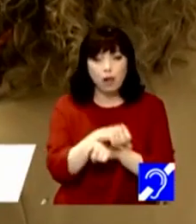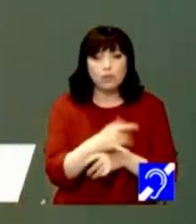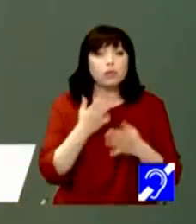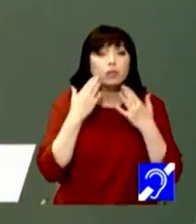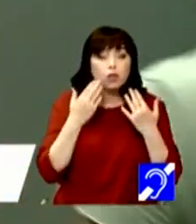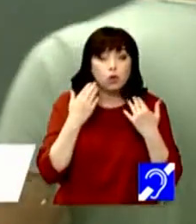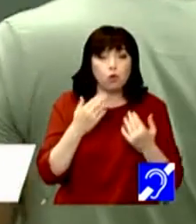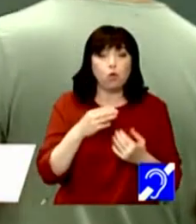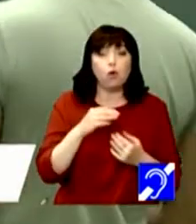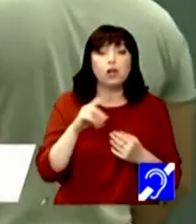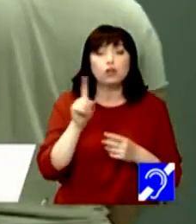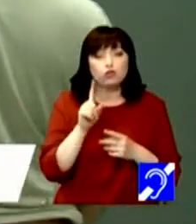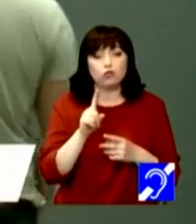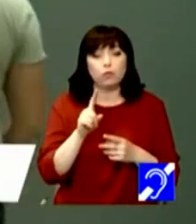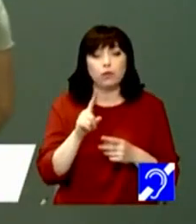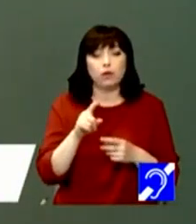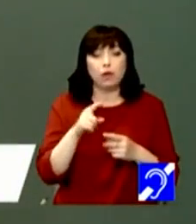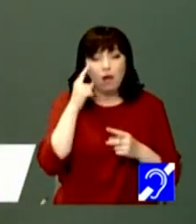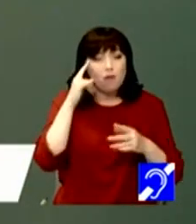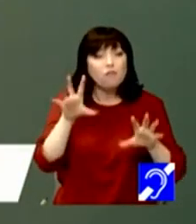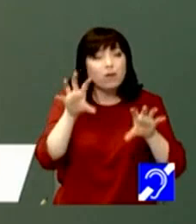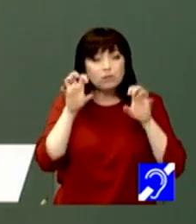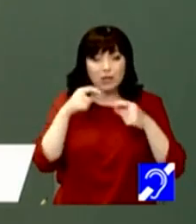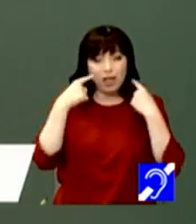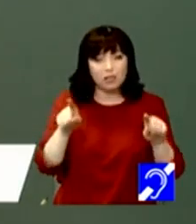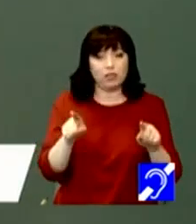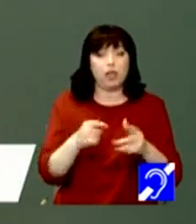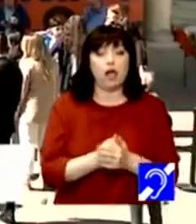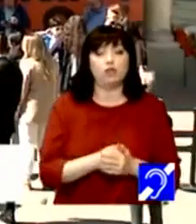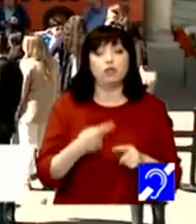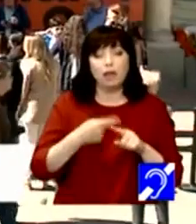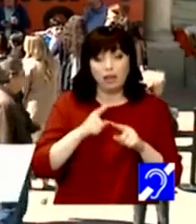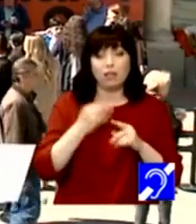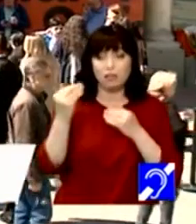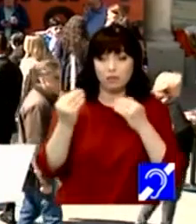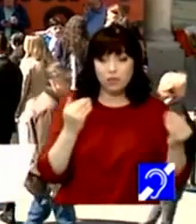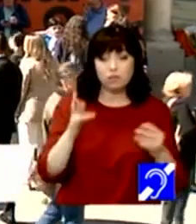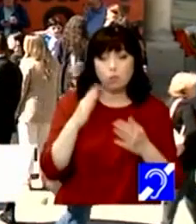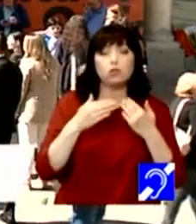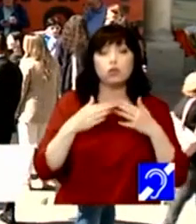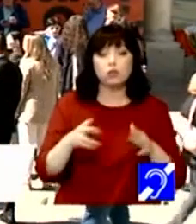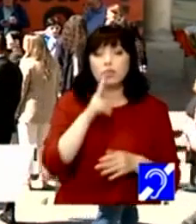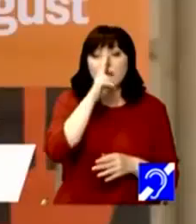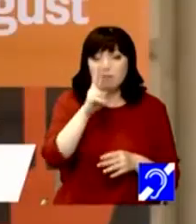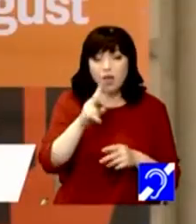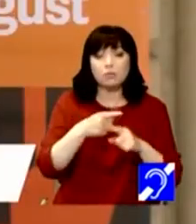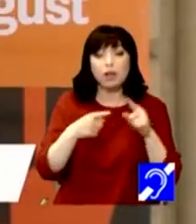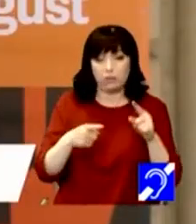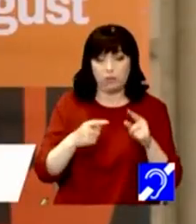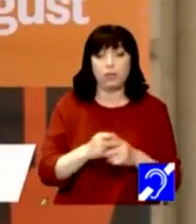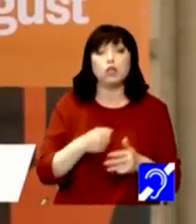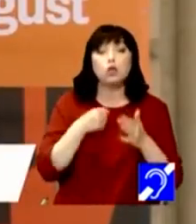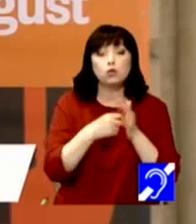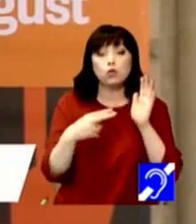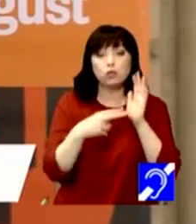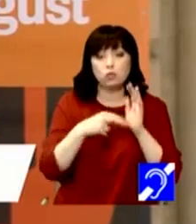prin capacitatea de visare și capacitatea de imaginare. În premieră, expoziția Art Safari va rămâne deschisă 2 luni și jumătate, până pe